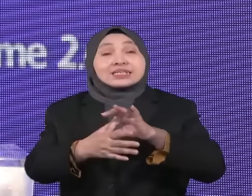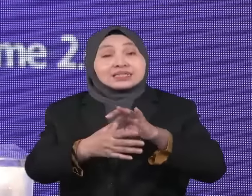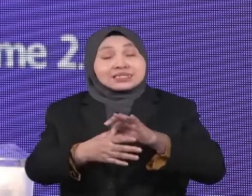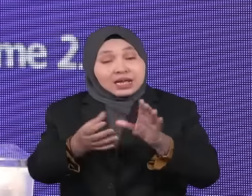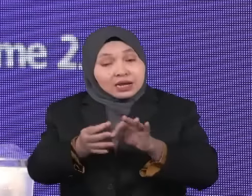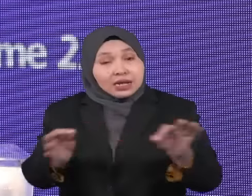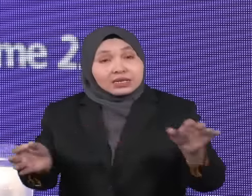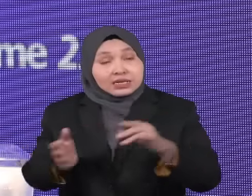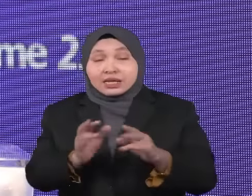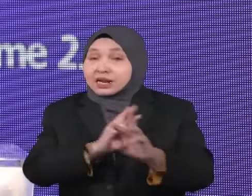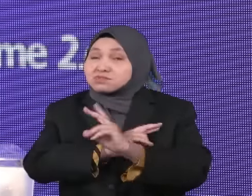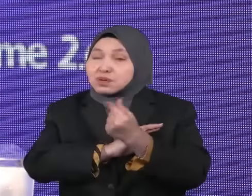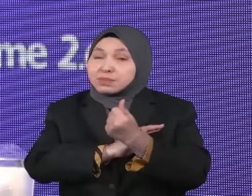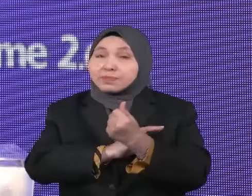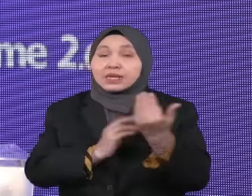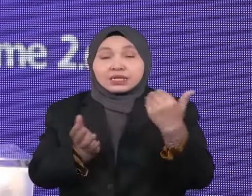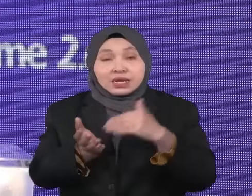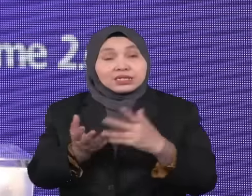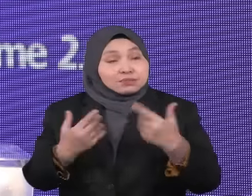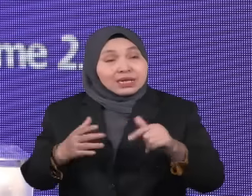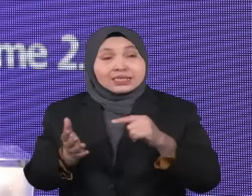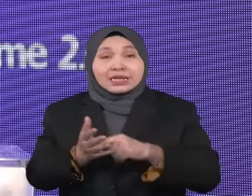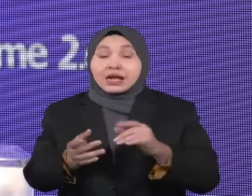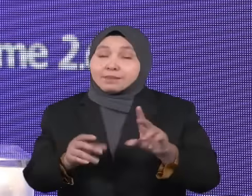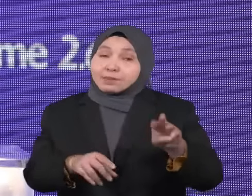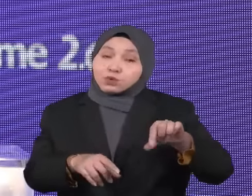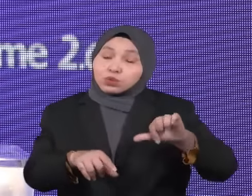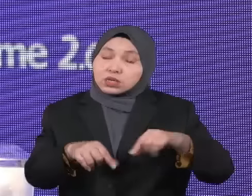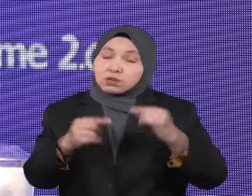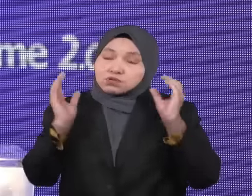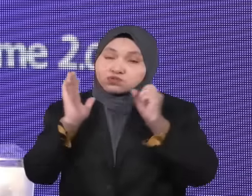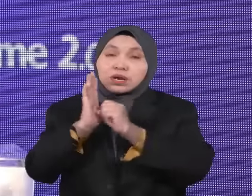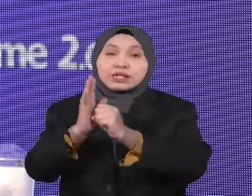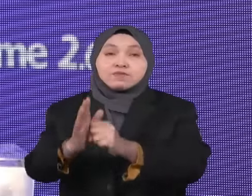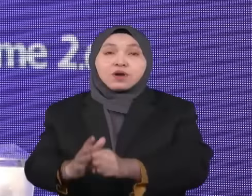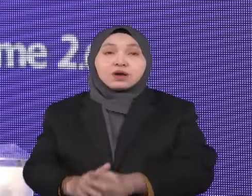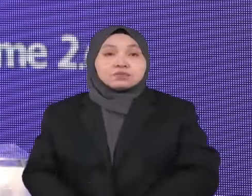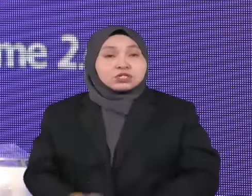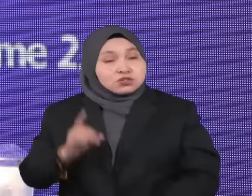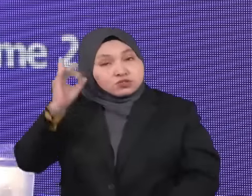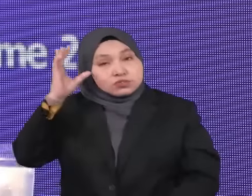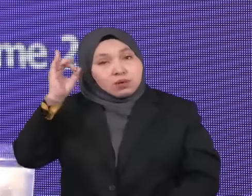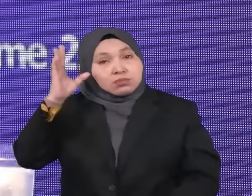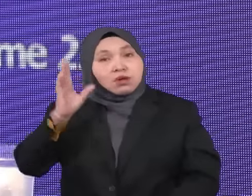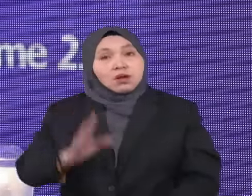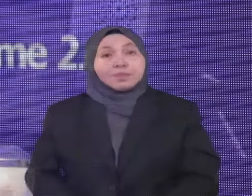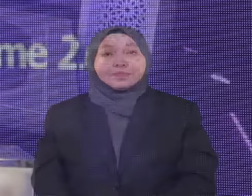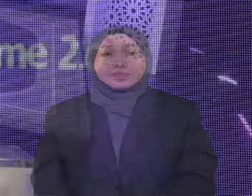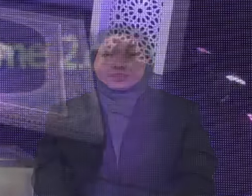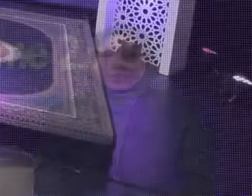ini. Kita berehat sebentar semula selepas ini dalam My Quran Time, Quran, Salat, Infaq insya-Allah.